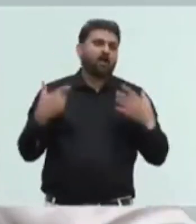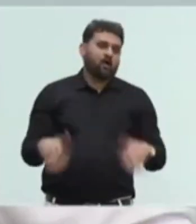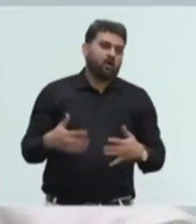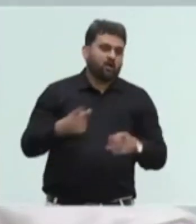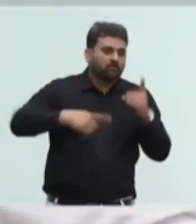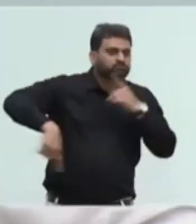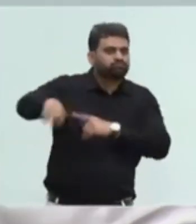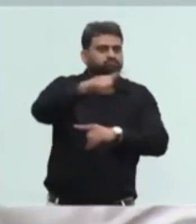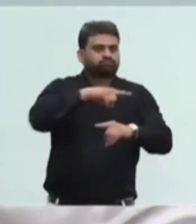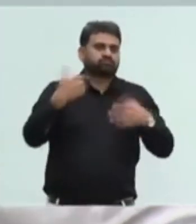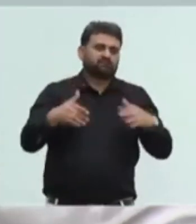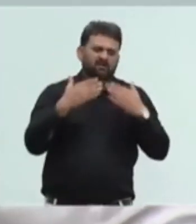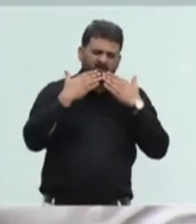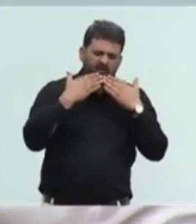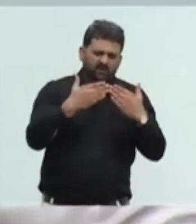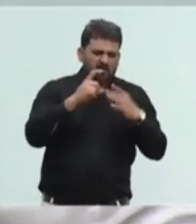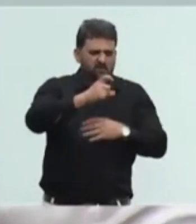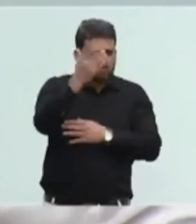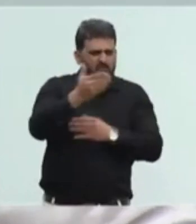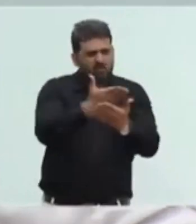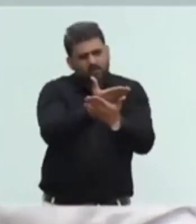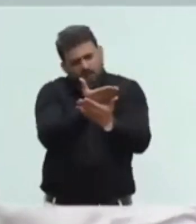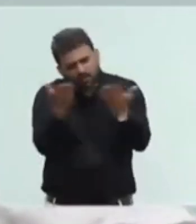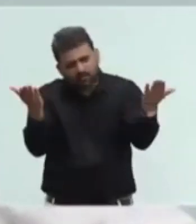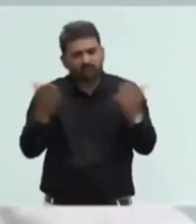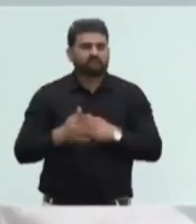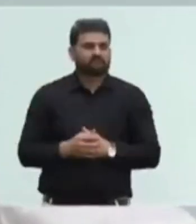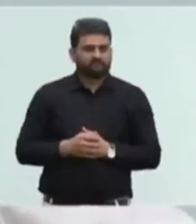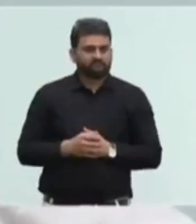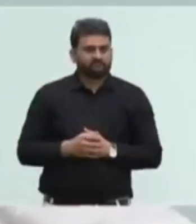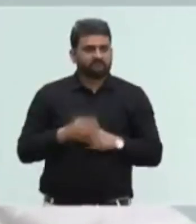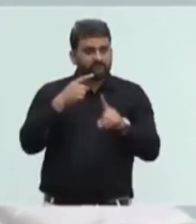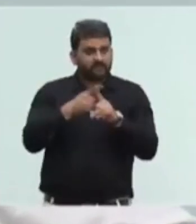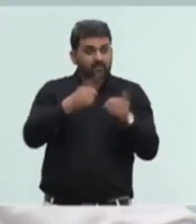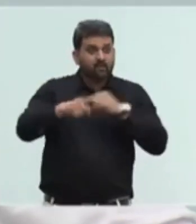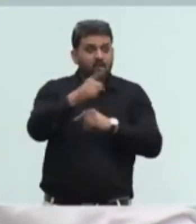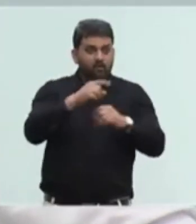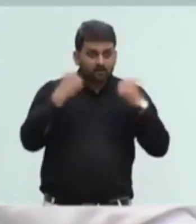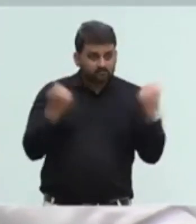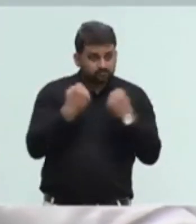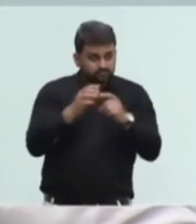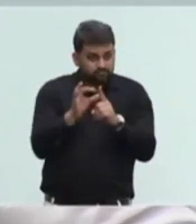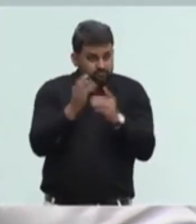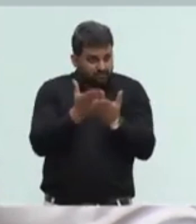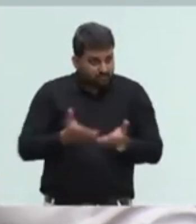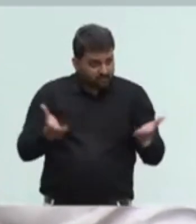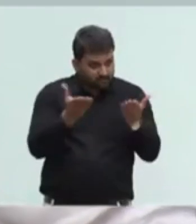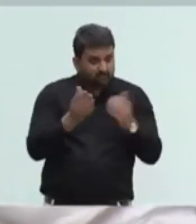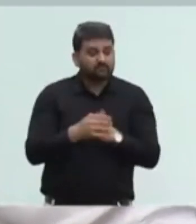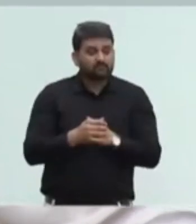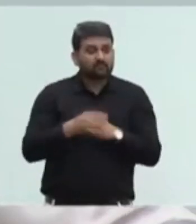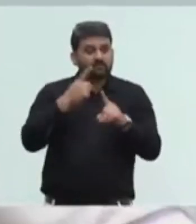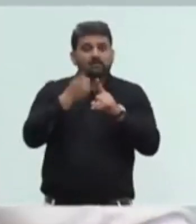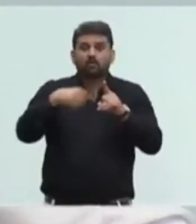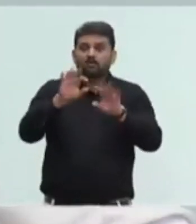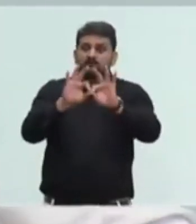सबका बहुत-बहुत बधाई के पात्र हैं आपके इस पुरुषार्थ में कि आपके